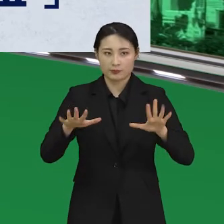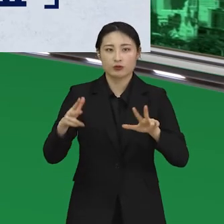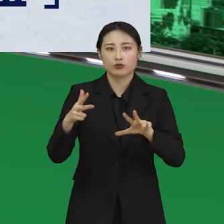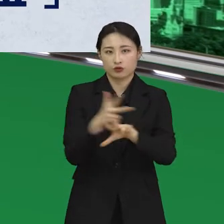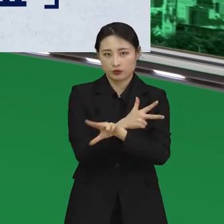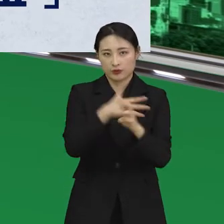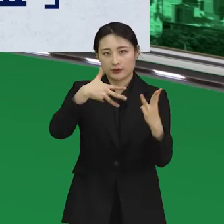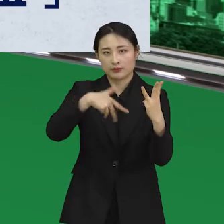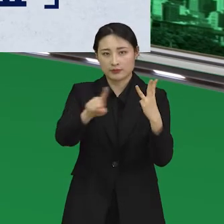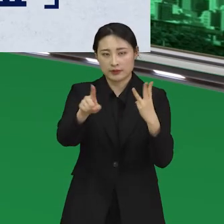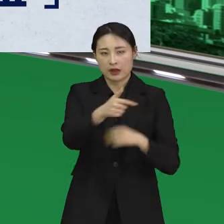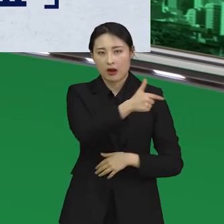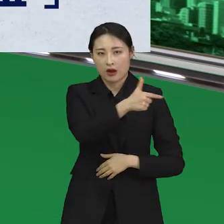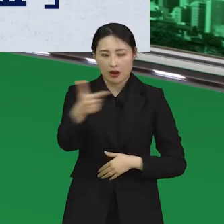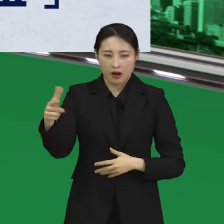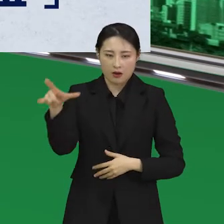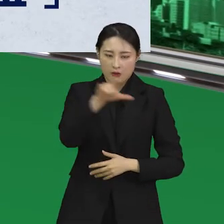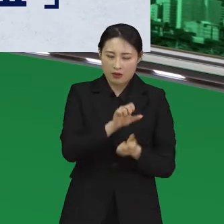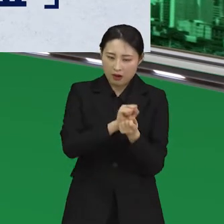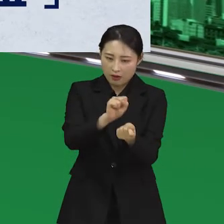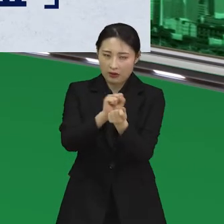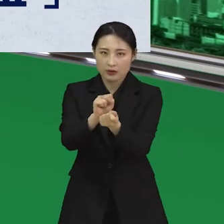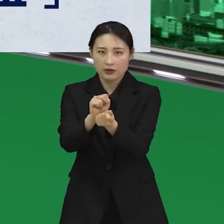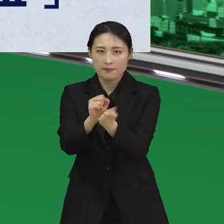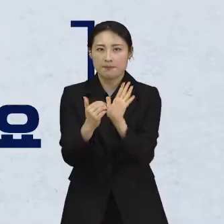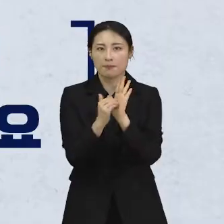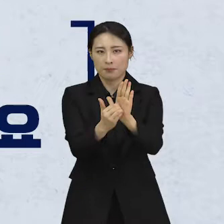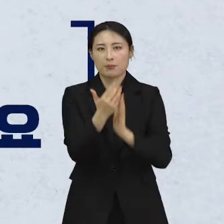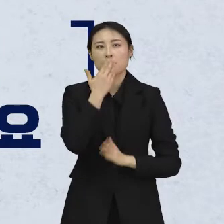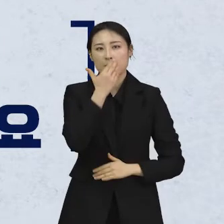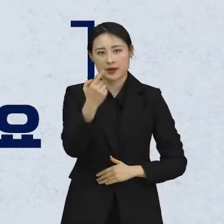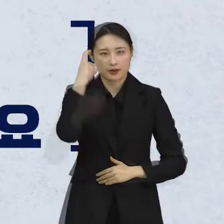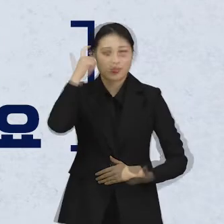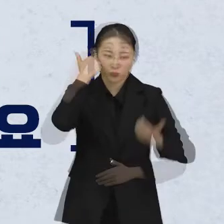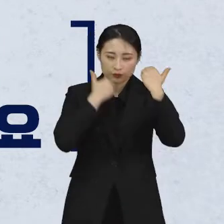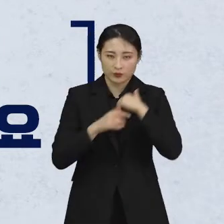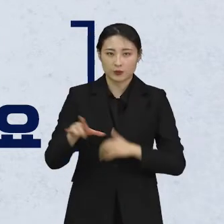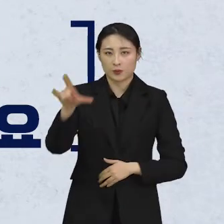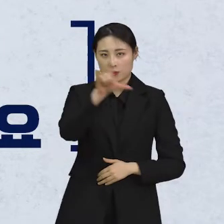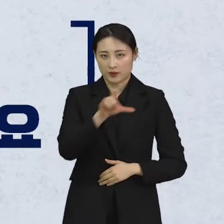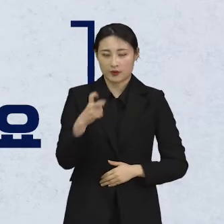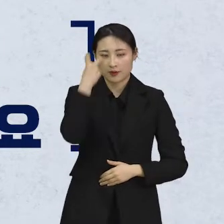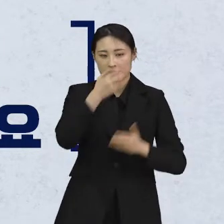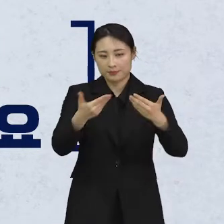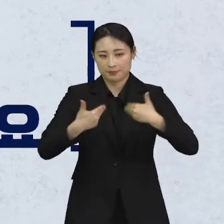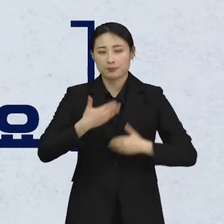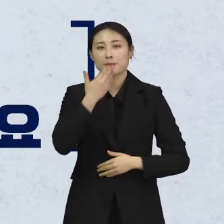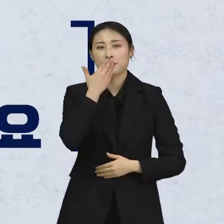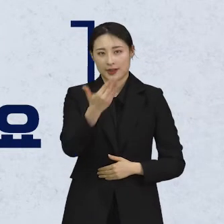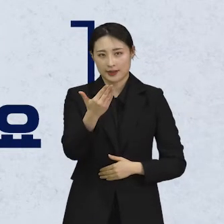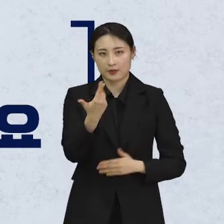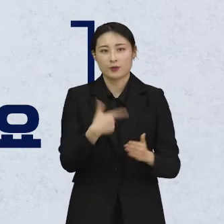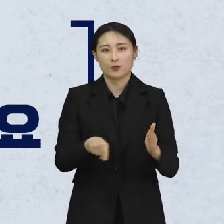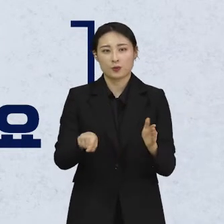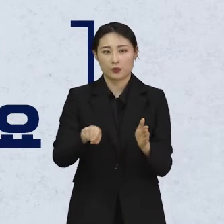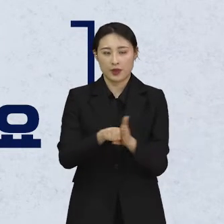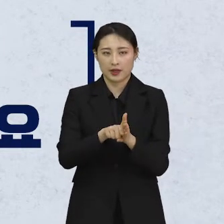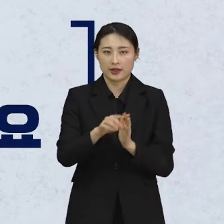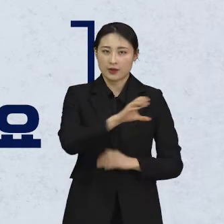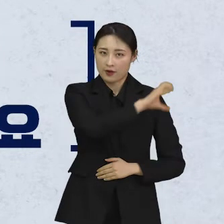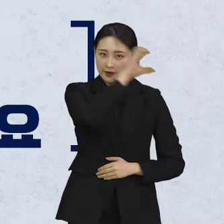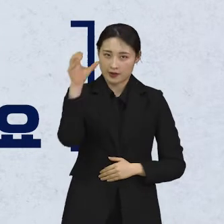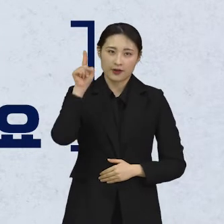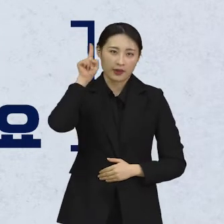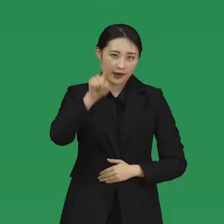3차 대유행의 확산세를 꺾을 수 있는 고비라고 보고 누구나 검체 검사를 받을 수 있도록 성탄절인